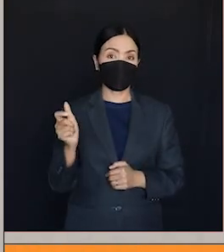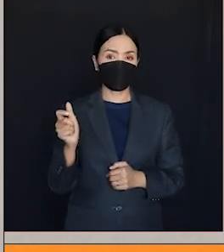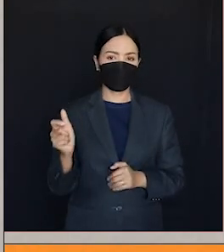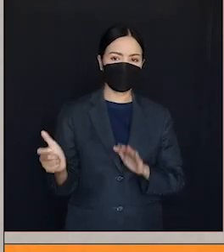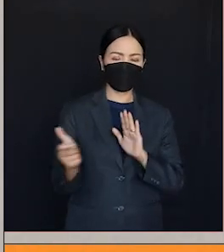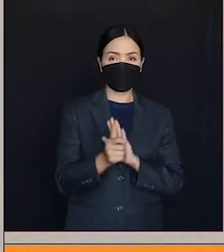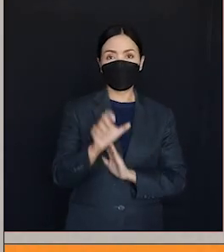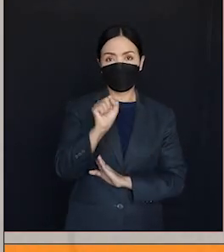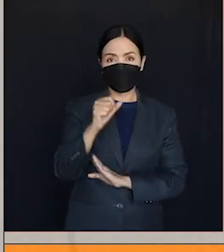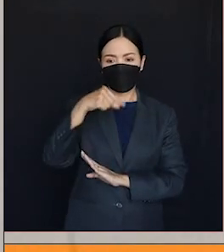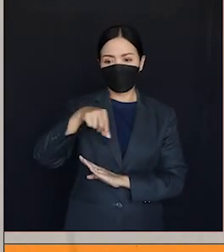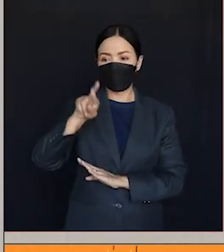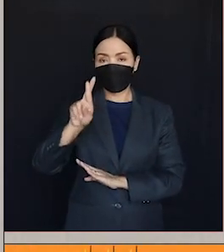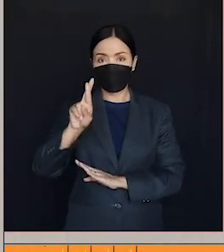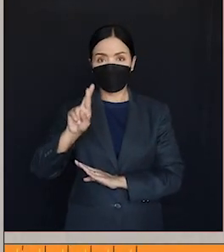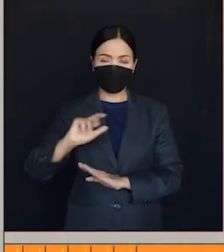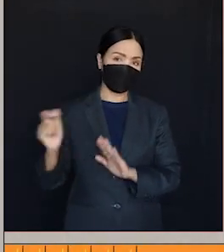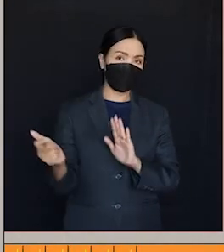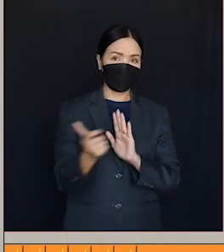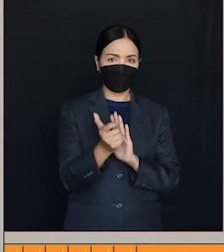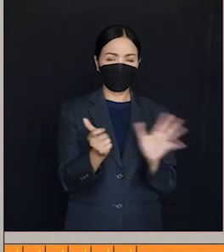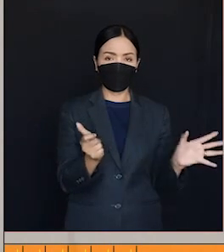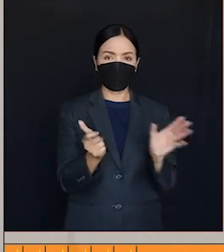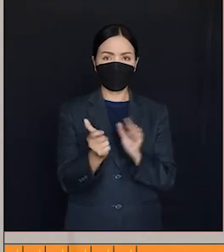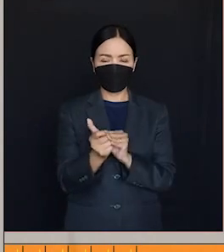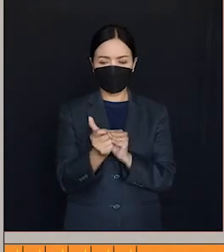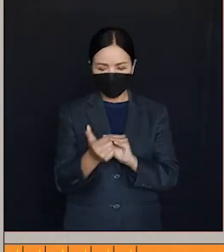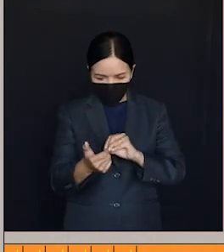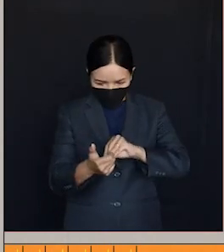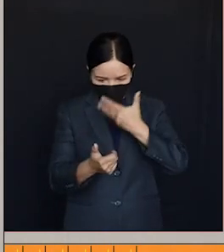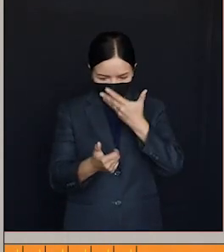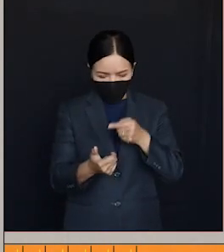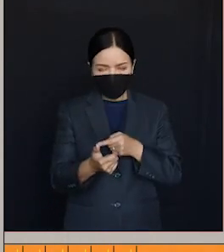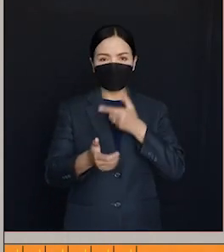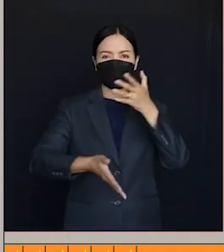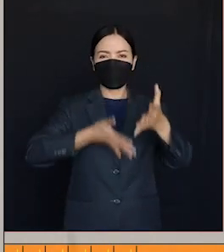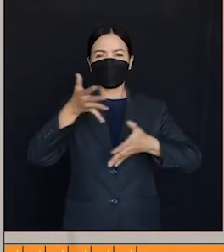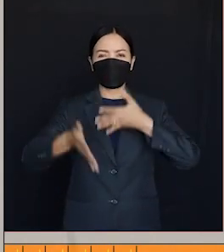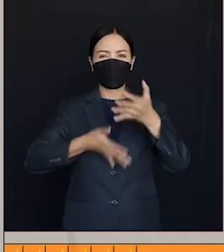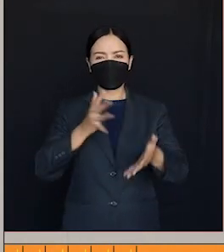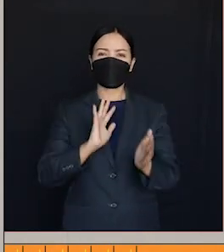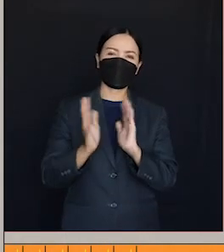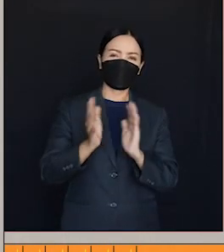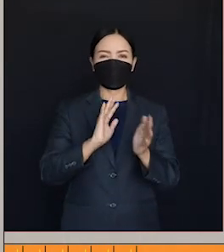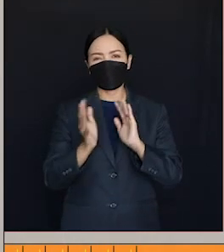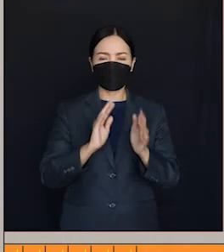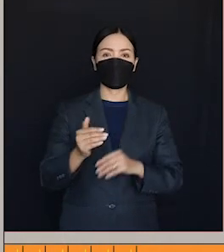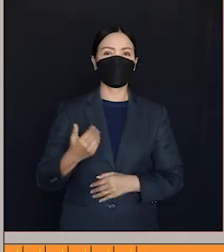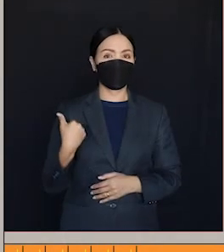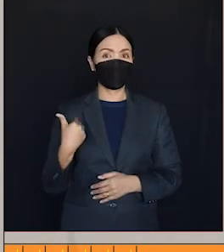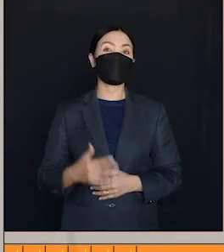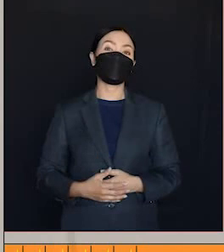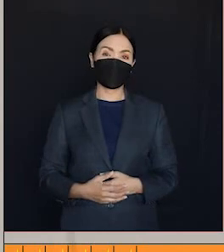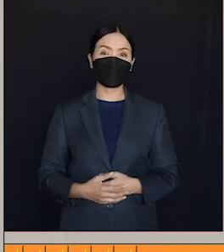บบ SQR สแกนเอกสารก็จะขึ้นการแปลล่ามภาษามือให ้ฟังแล้วนะคะ